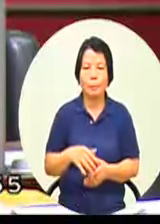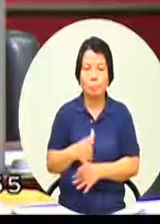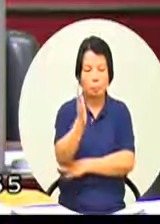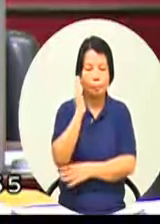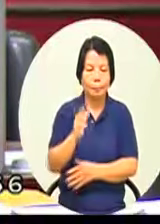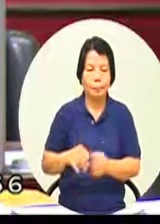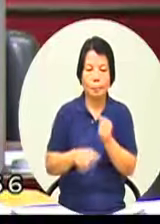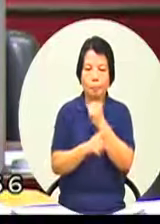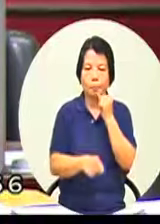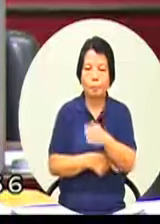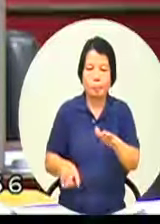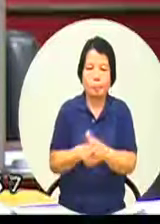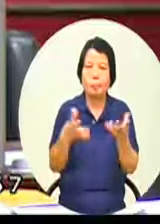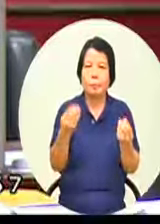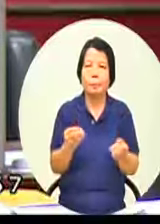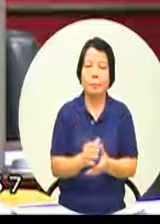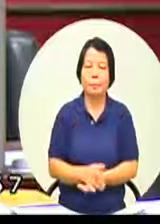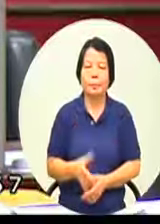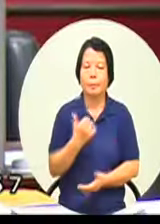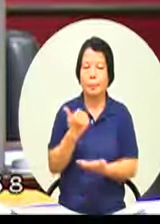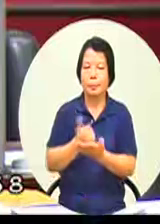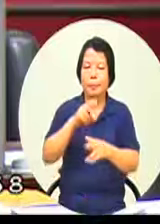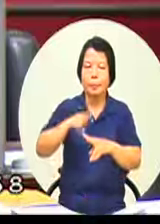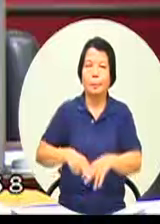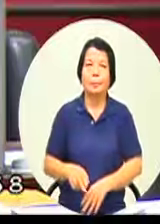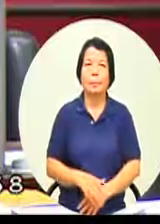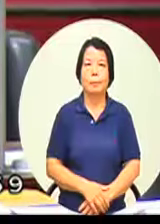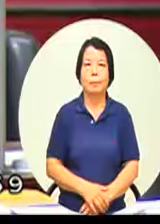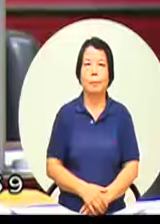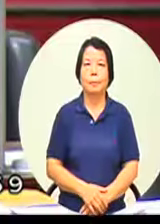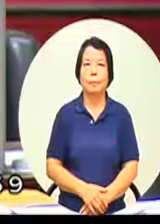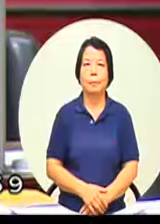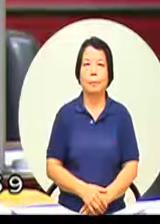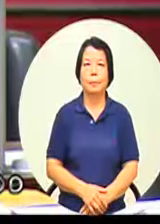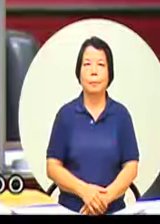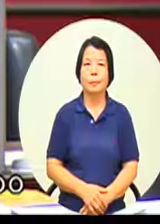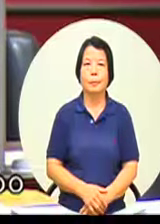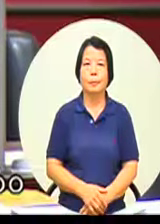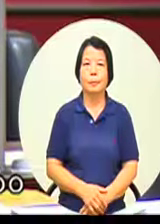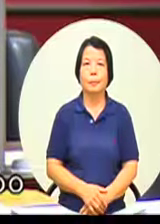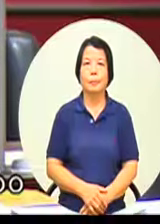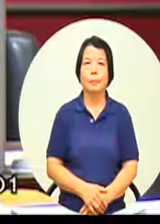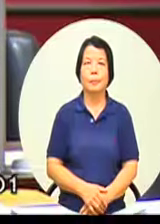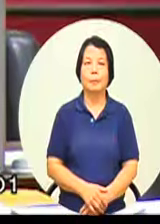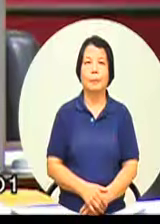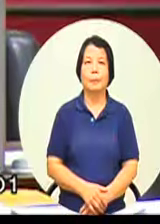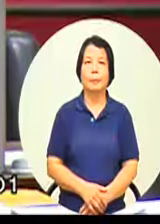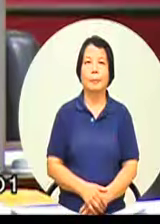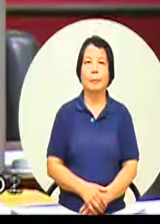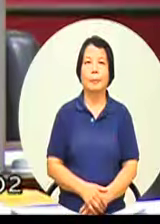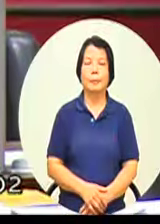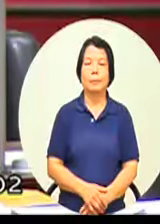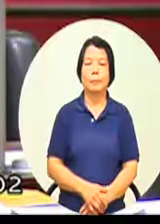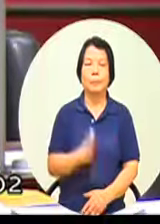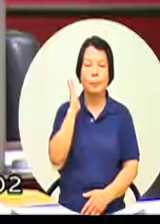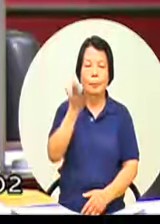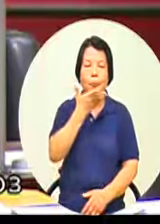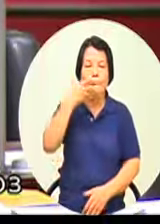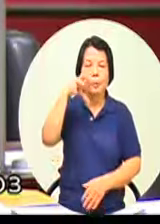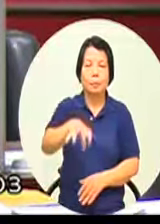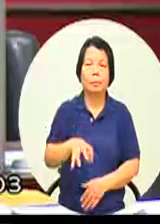理，好，好不好？好，局长请坐。有一个哈，我要水利局蔡局